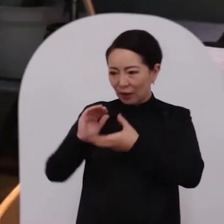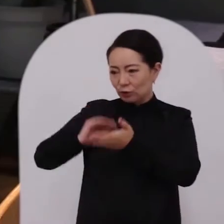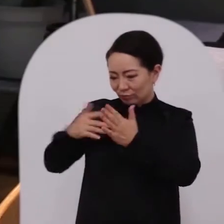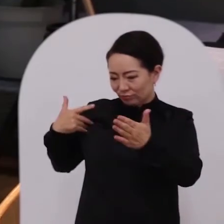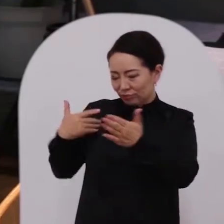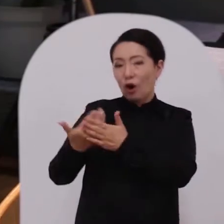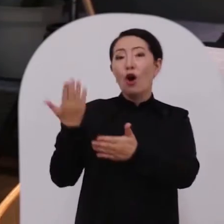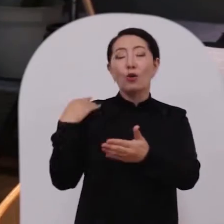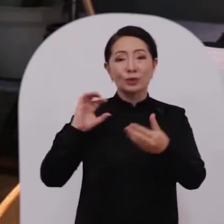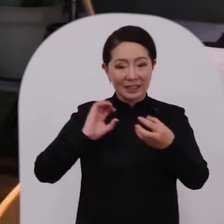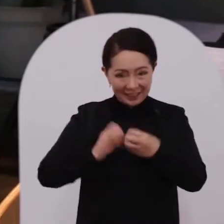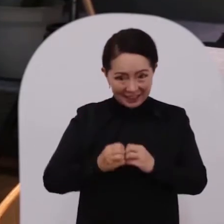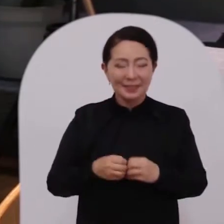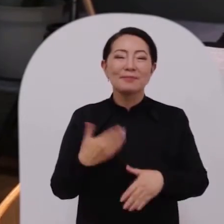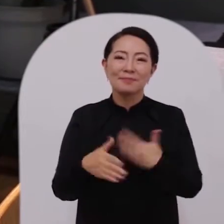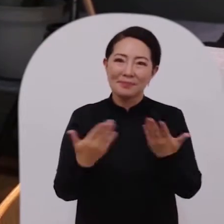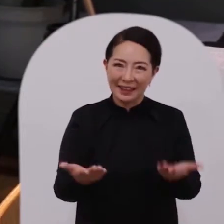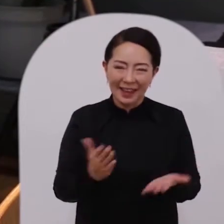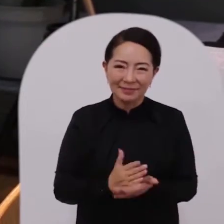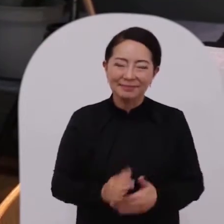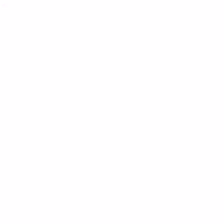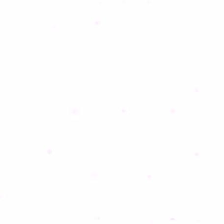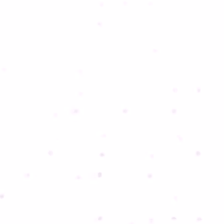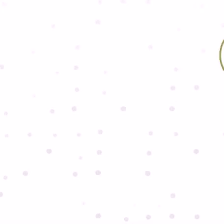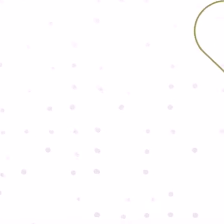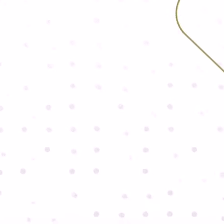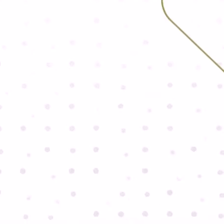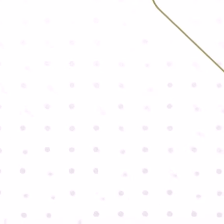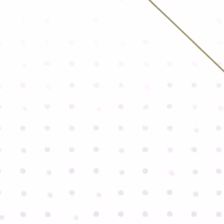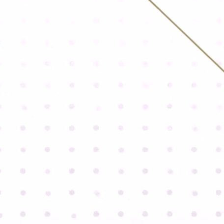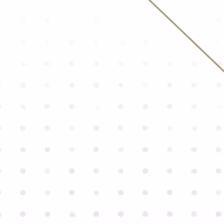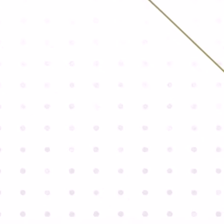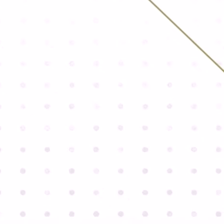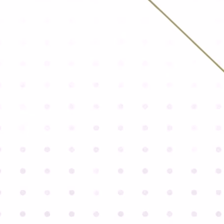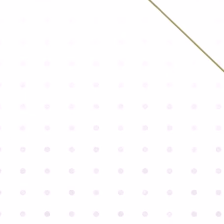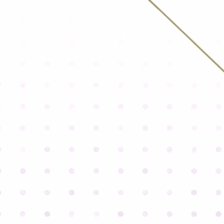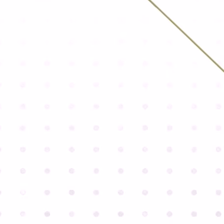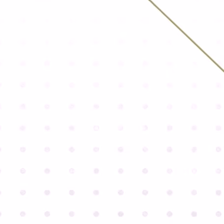багийнхан төлөвлөж өнгөрсөн хугацаанд хийж ирсэн байна.